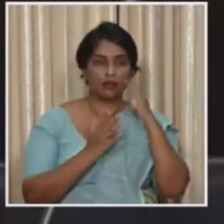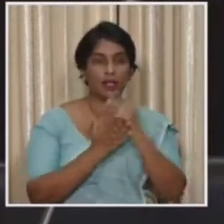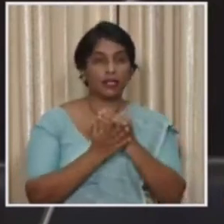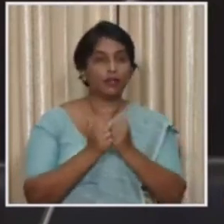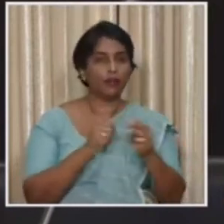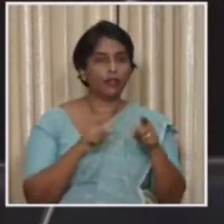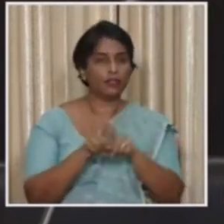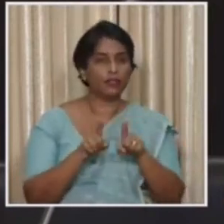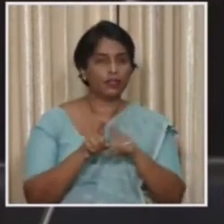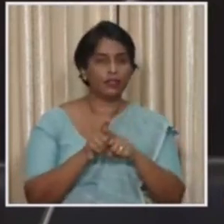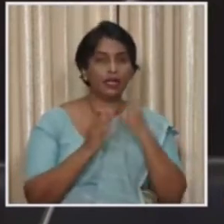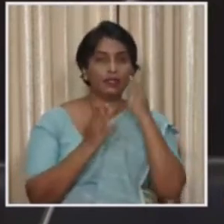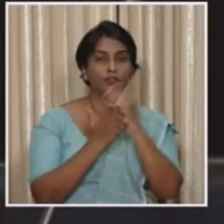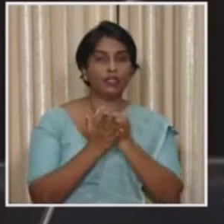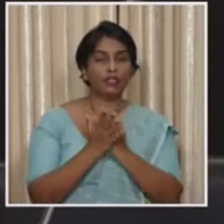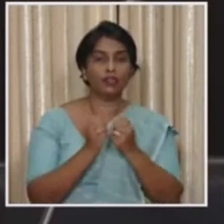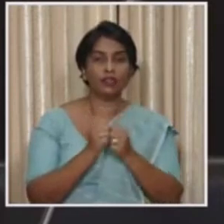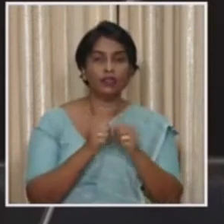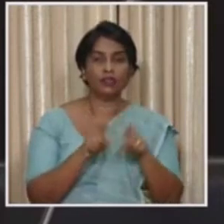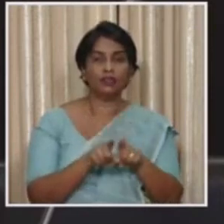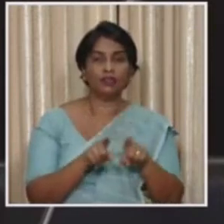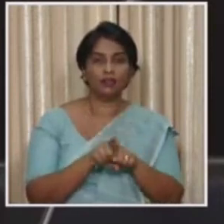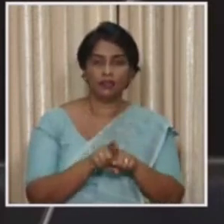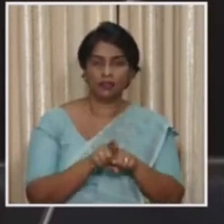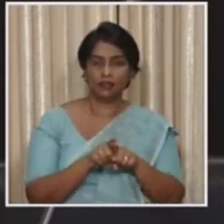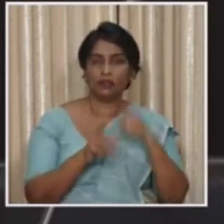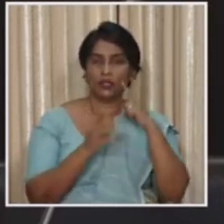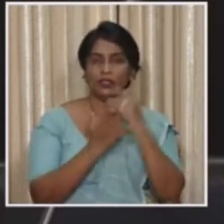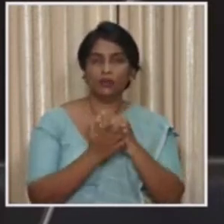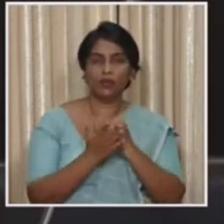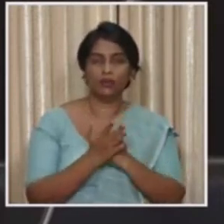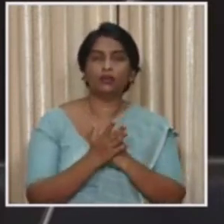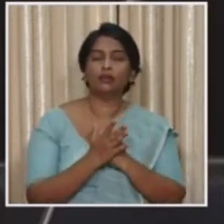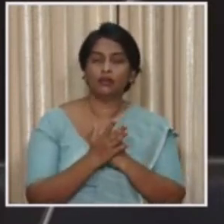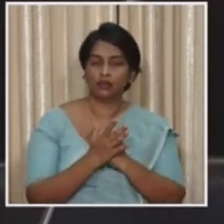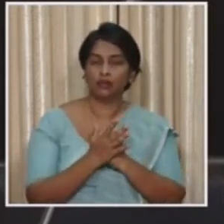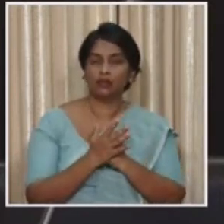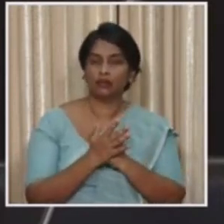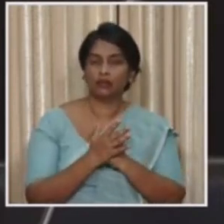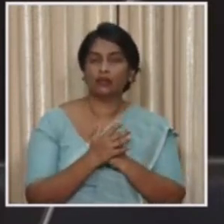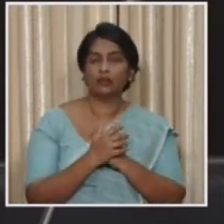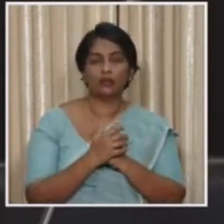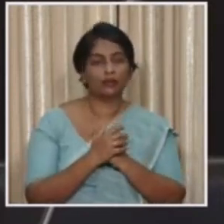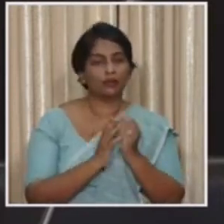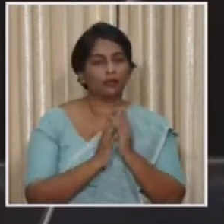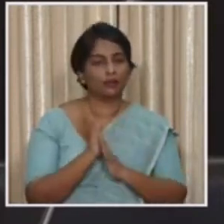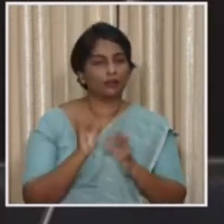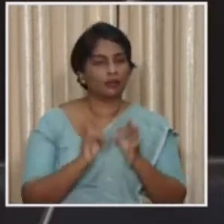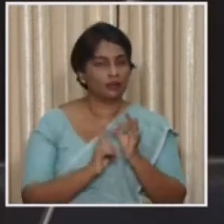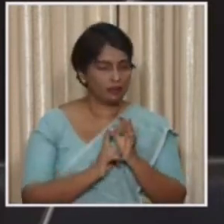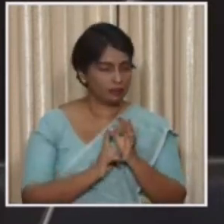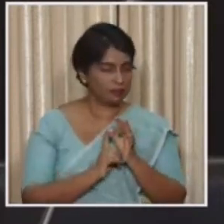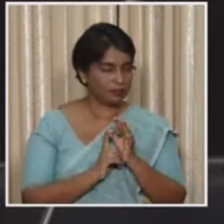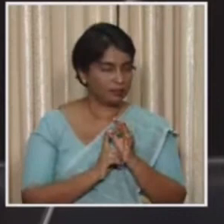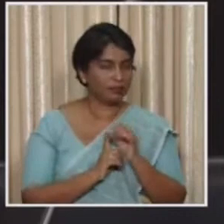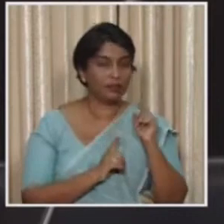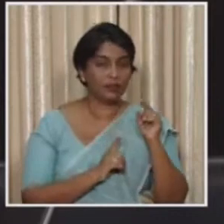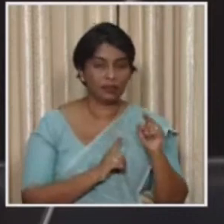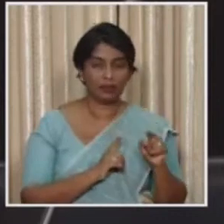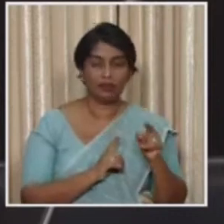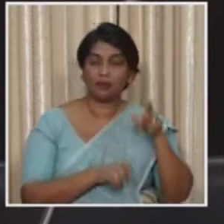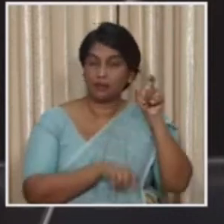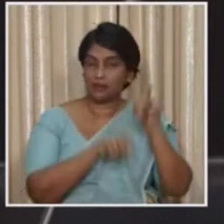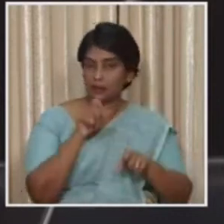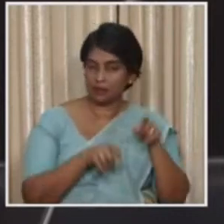மக்கள் அதிகமானவர்கள் அவருடைய ஆதரவாளர்களாக நாங்கள் கண்டிருக்கிறோம். அவ்வாறு புத்தள மாவட்டத்திற்கு